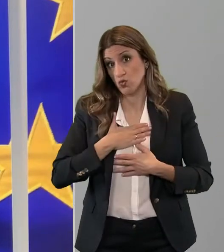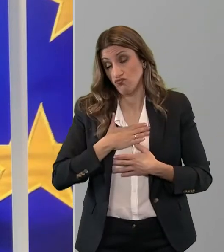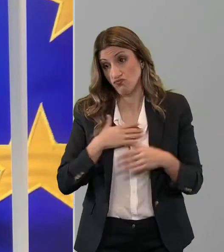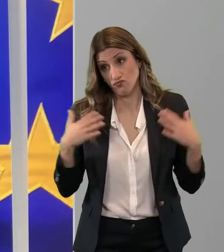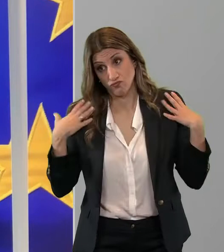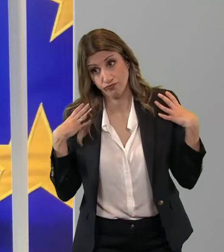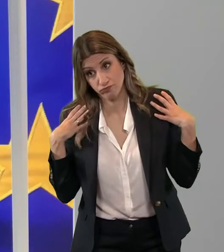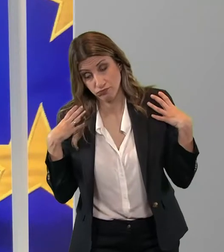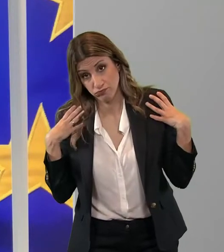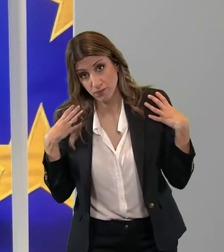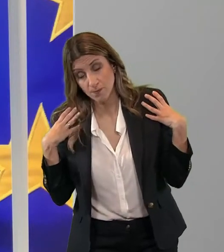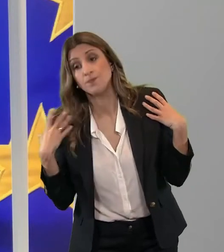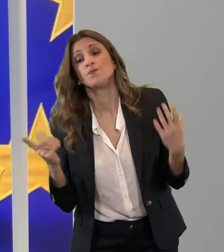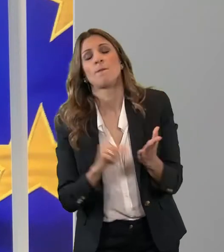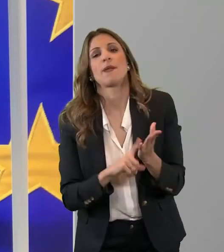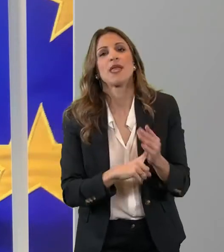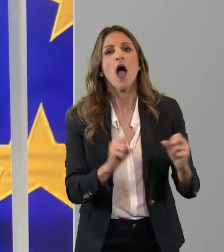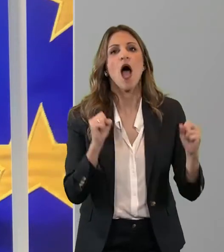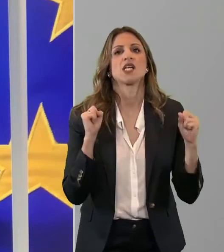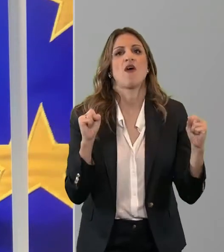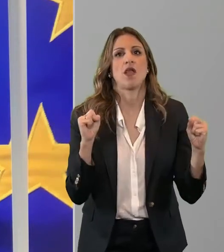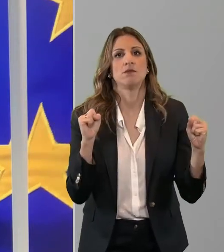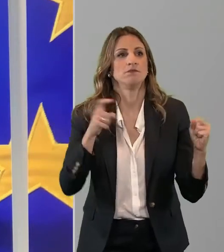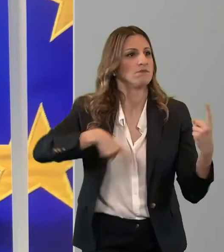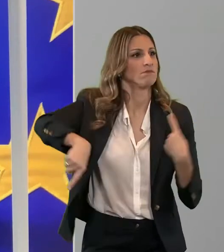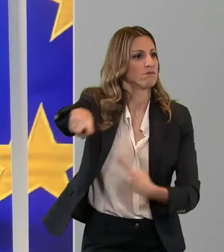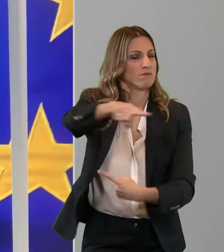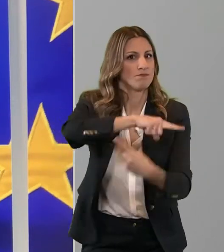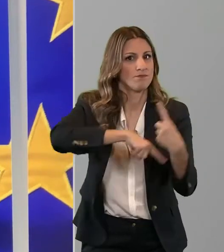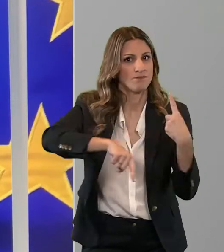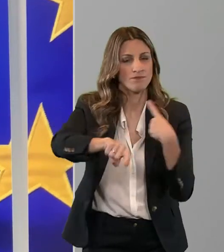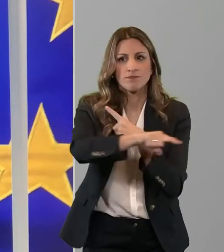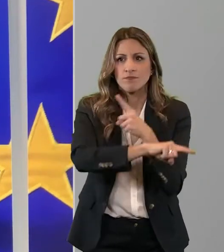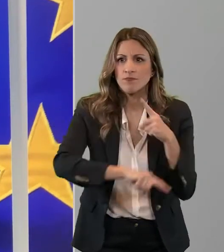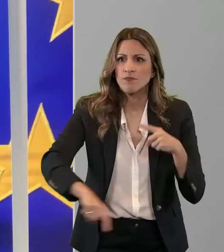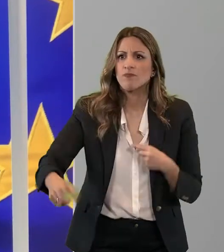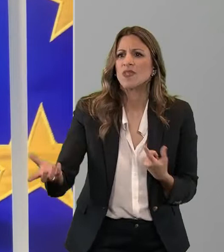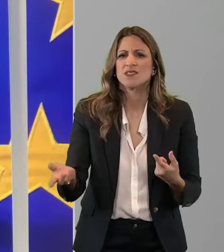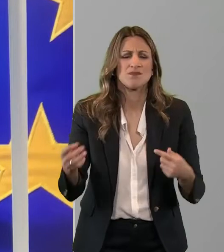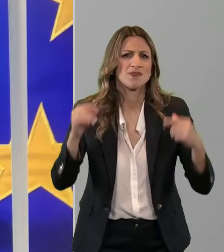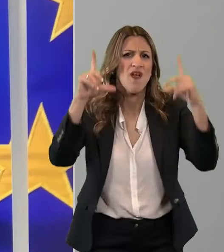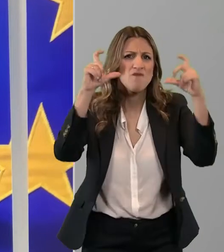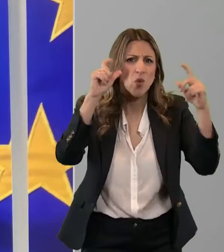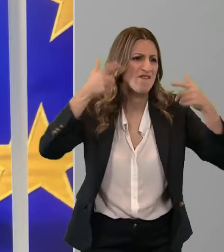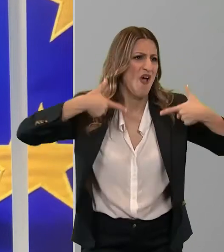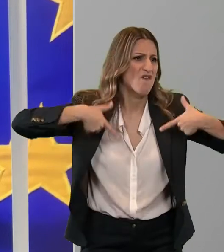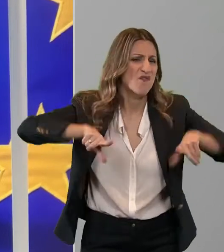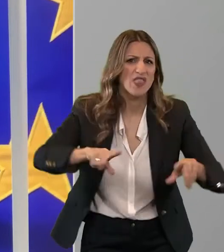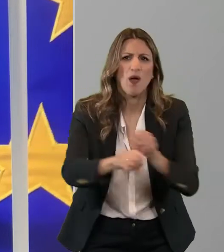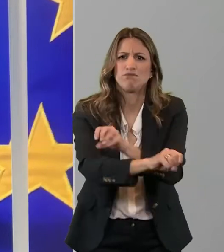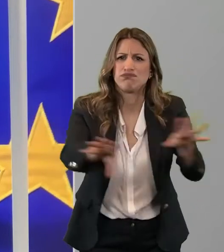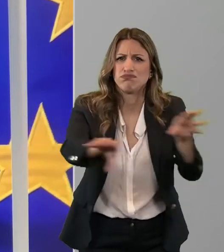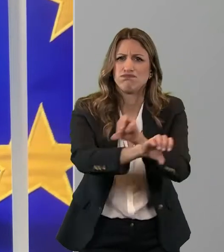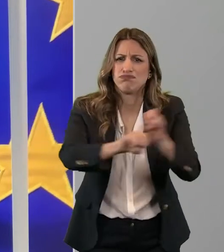χαρτοφυλακίου, που είναι η πρόθεση της ασφάλειας, της κυβερνοασφάλειας και η μείωση της έκθεσης των σε περιεχόμενο που μπορεί